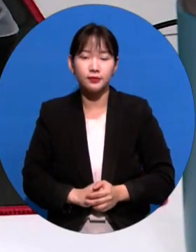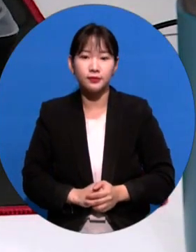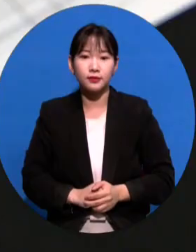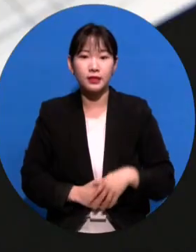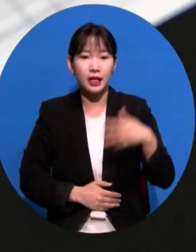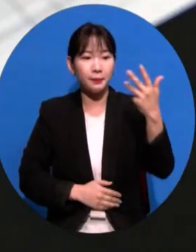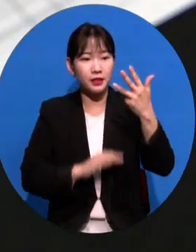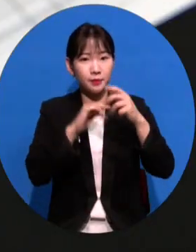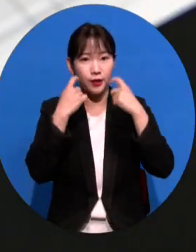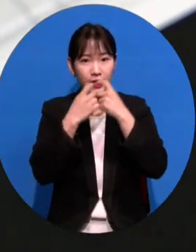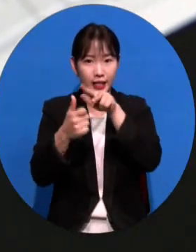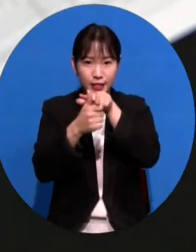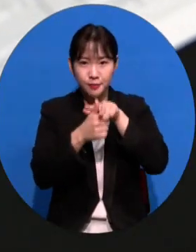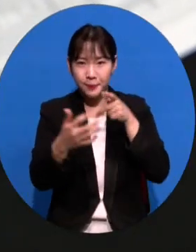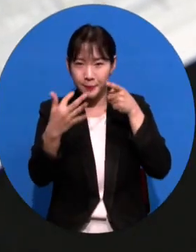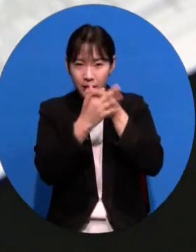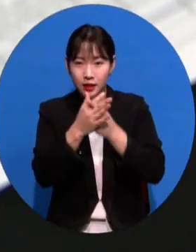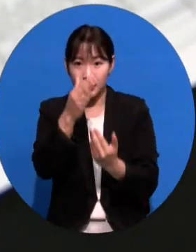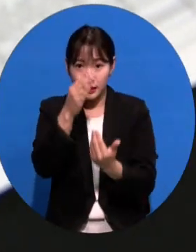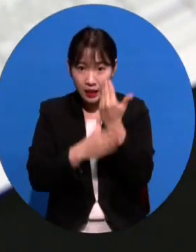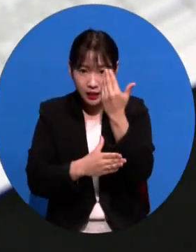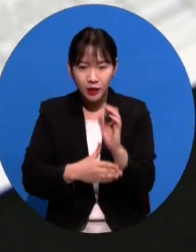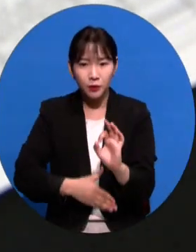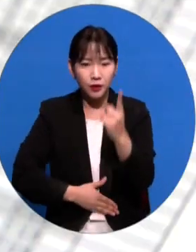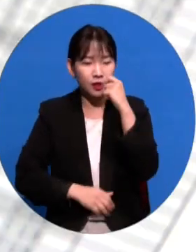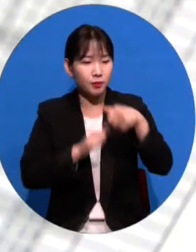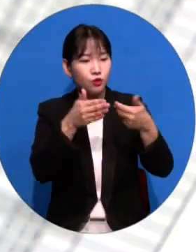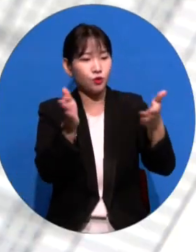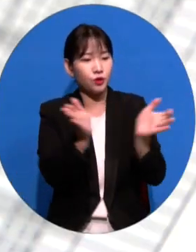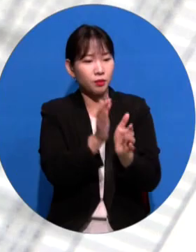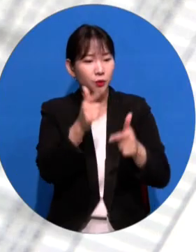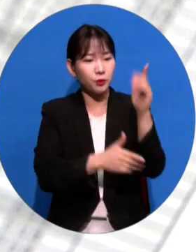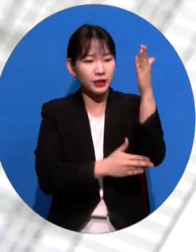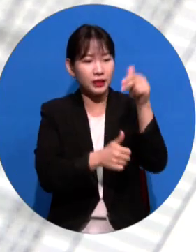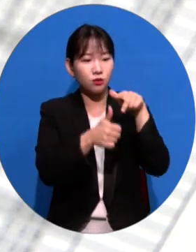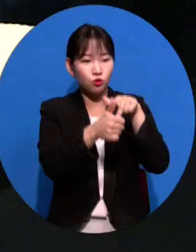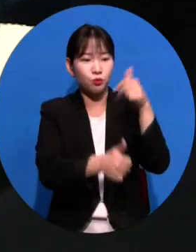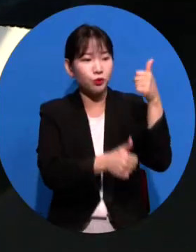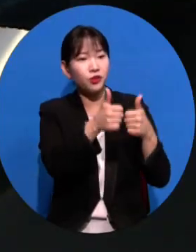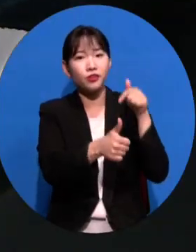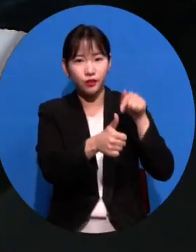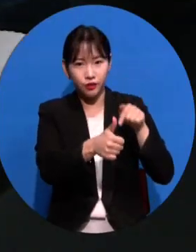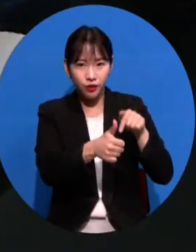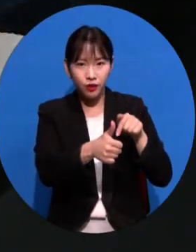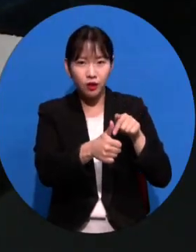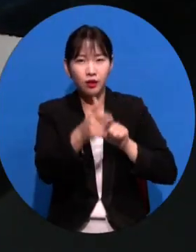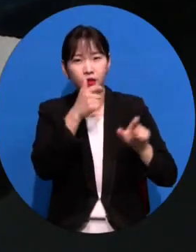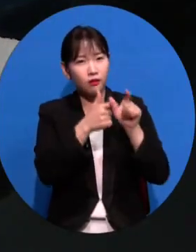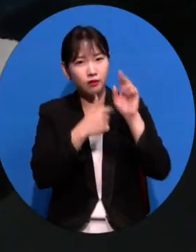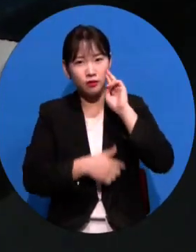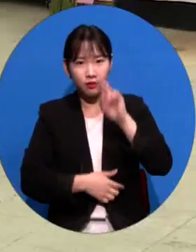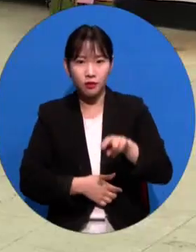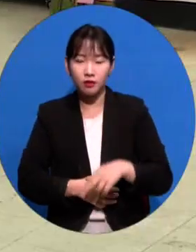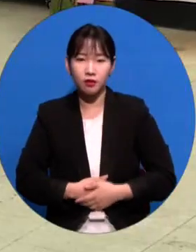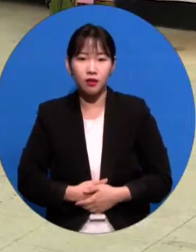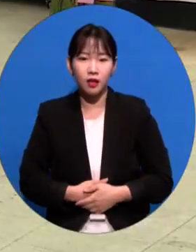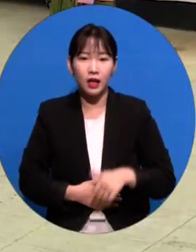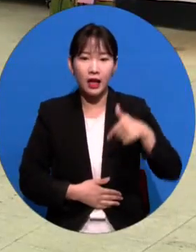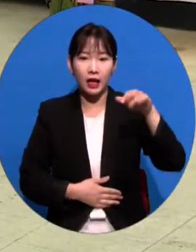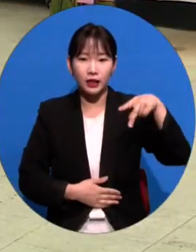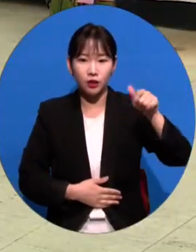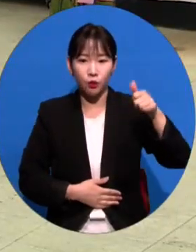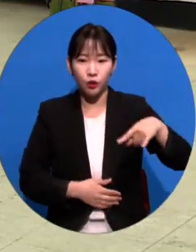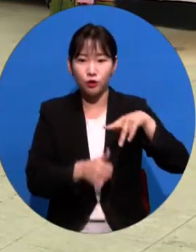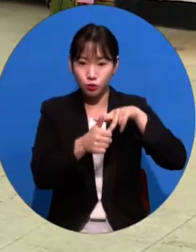8000명 개인정보 유출 사태가 덮어버린 민주당 목포시장 후보 경선은 점입가경 입니다 강성이